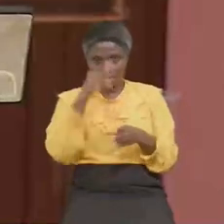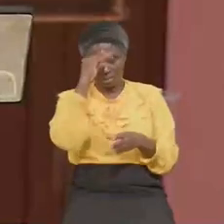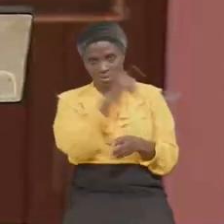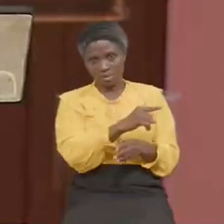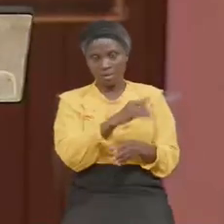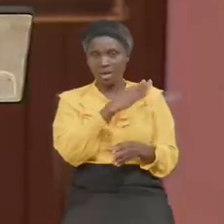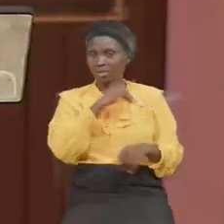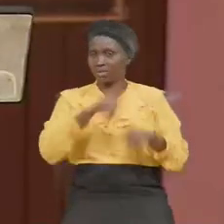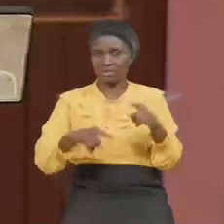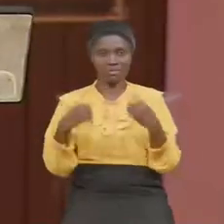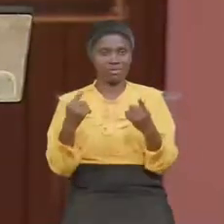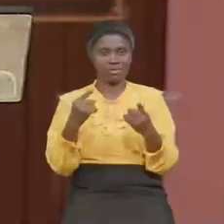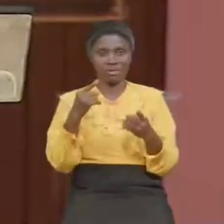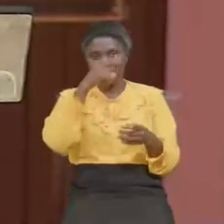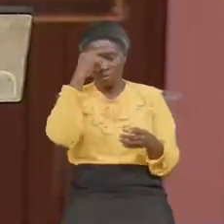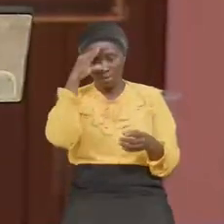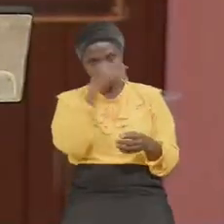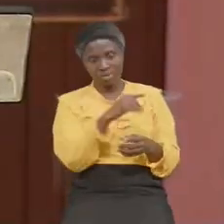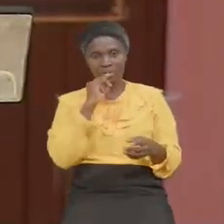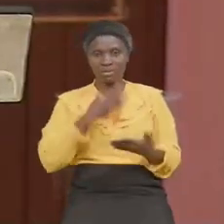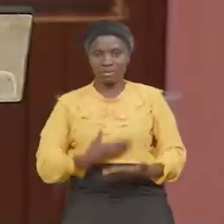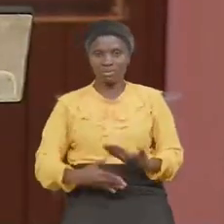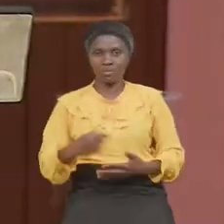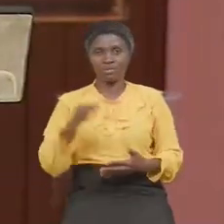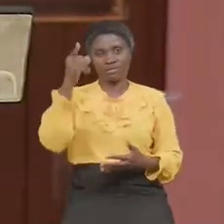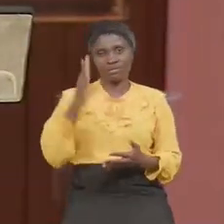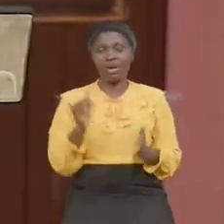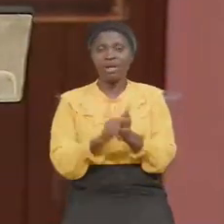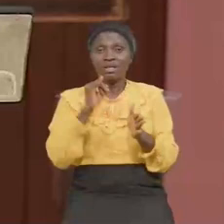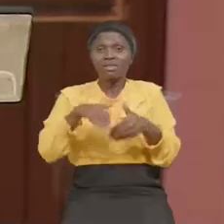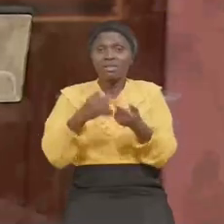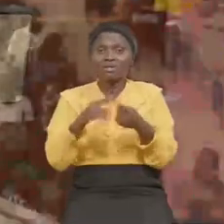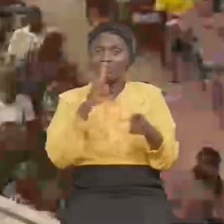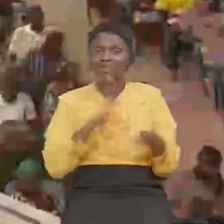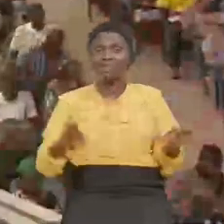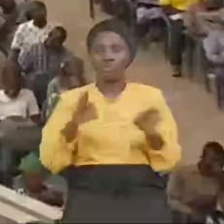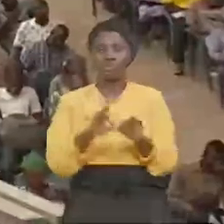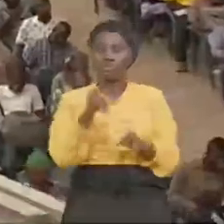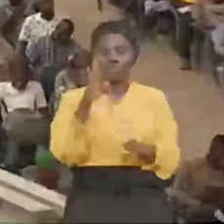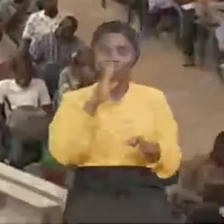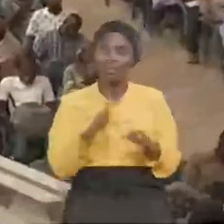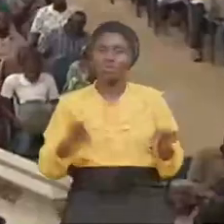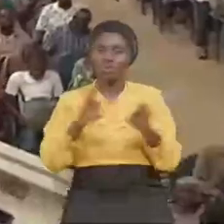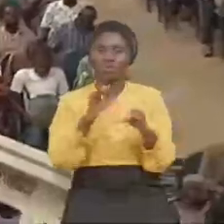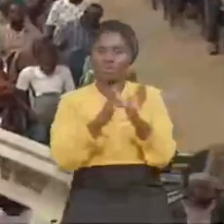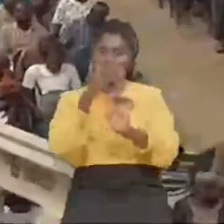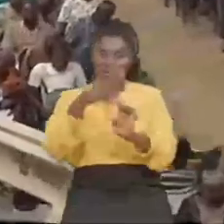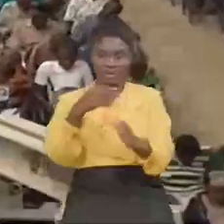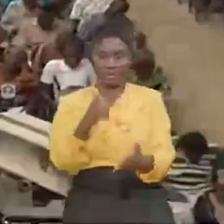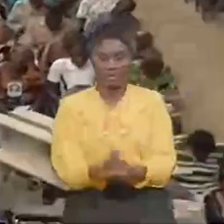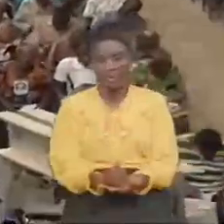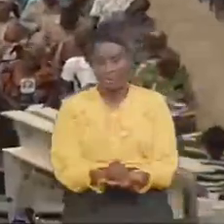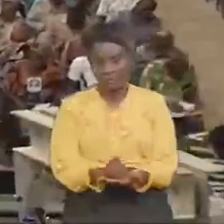Dieu. C'est comme ça qu'il faut être rendu digne. Et tu seras rendu digne au nom de Jésus. Je viens au troisième